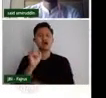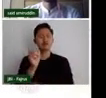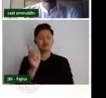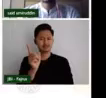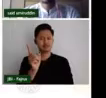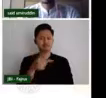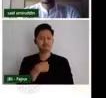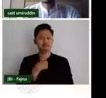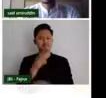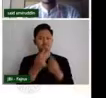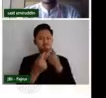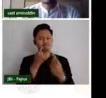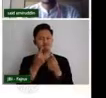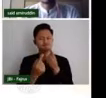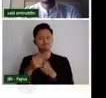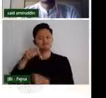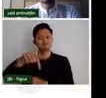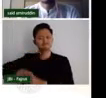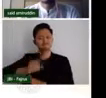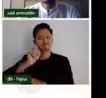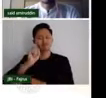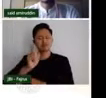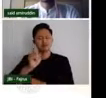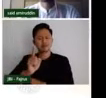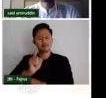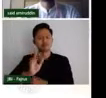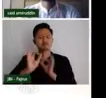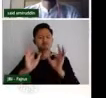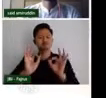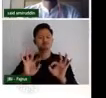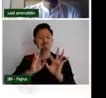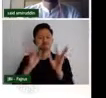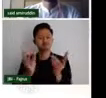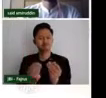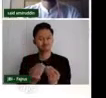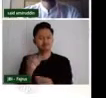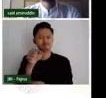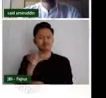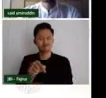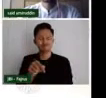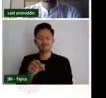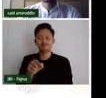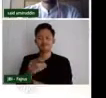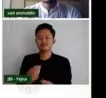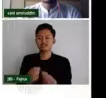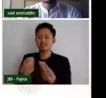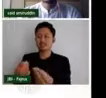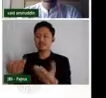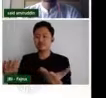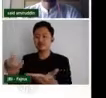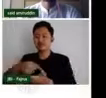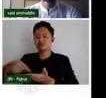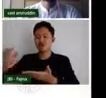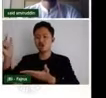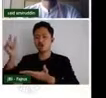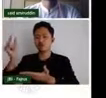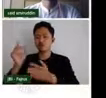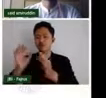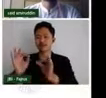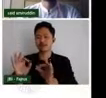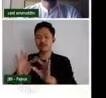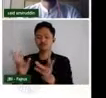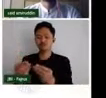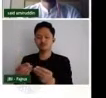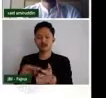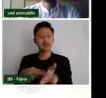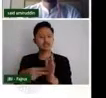membicarakan bahwa pendidikan inklusi itu layak diberikan di sekolah-sekolah umum? Artinya bukan hanya di